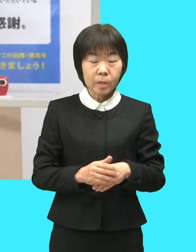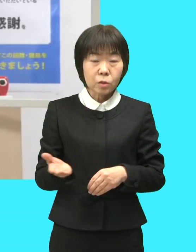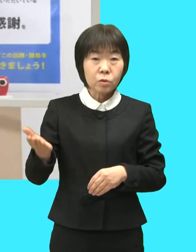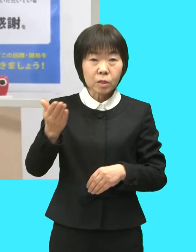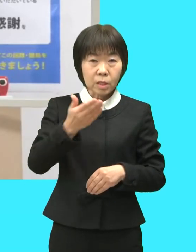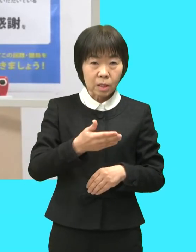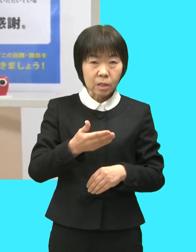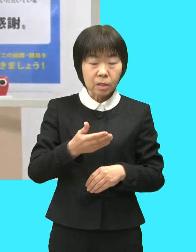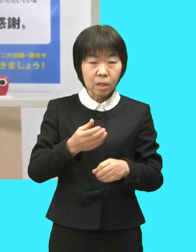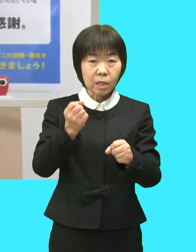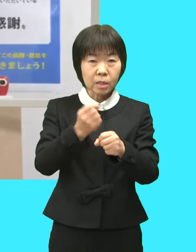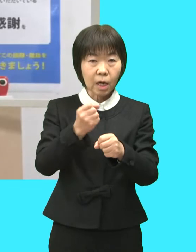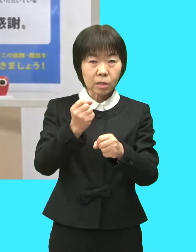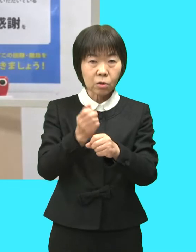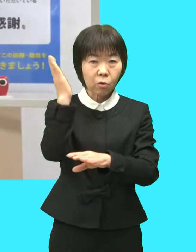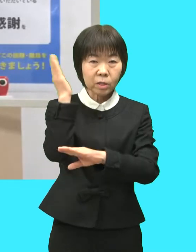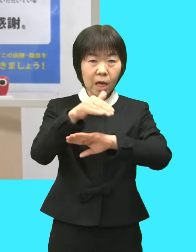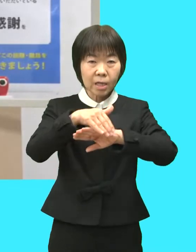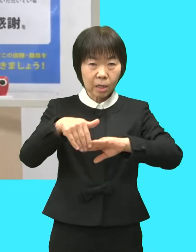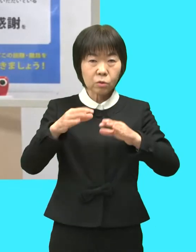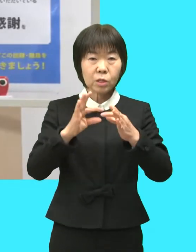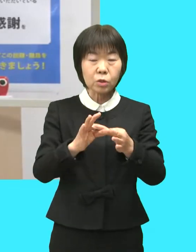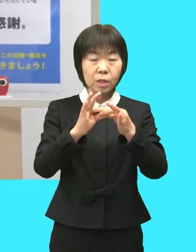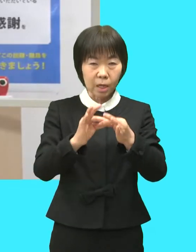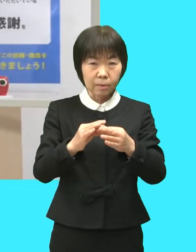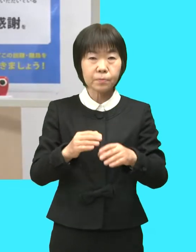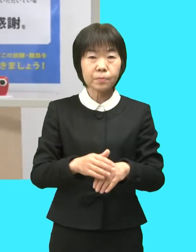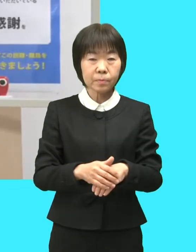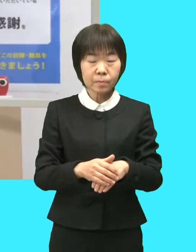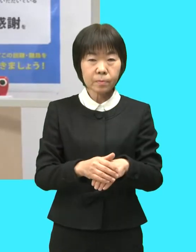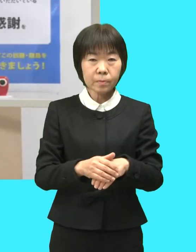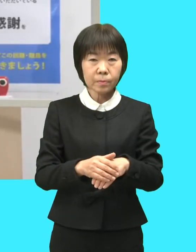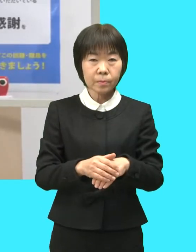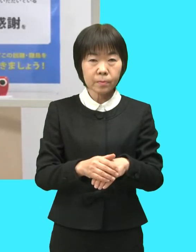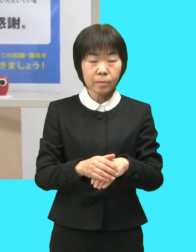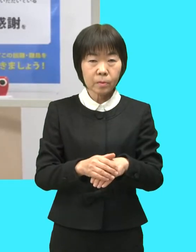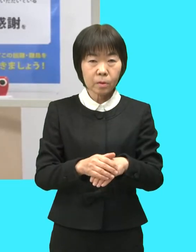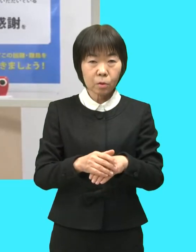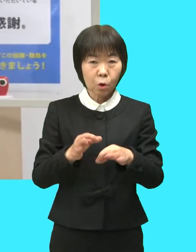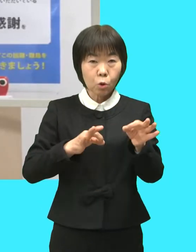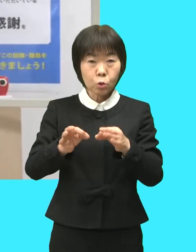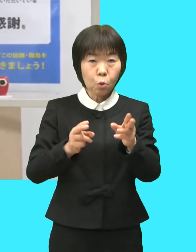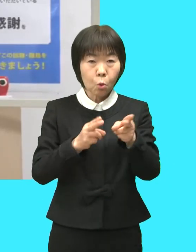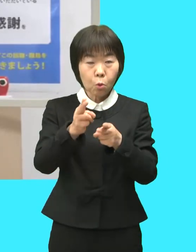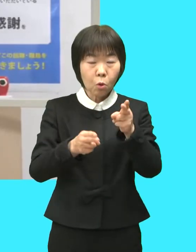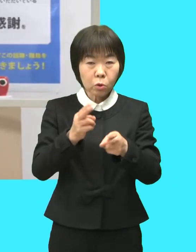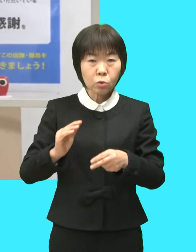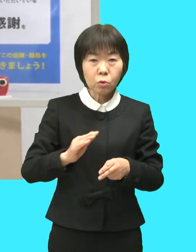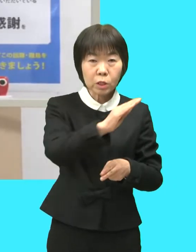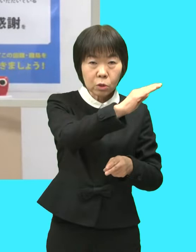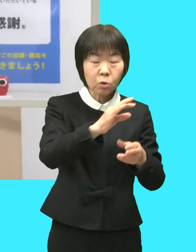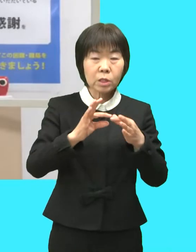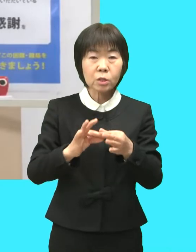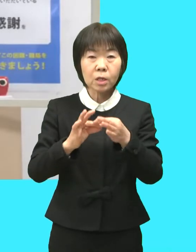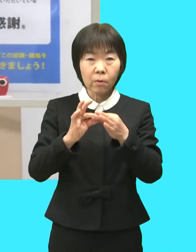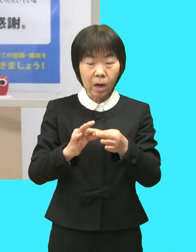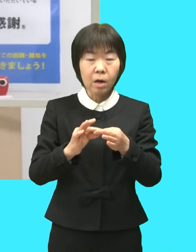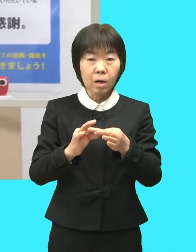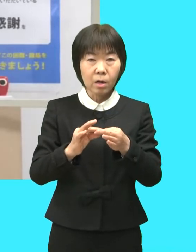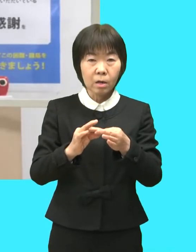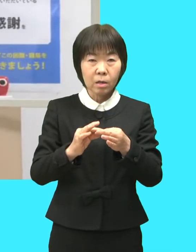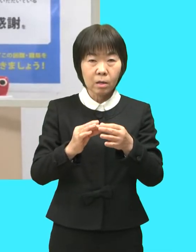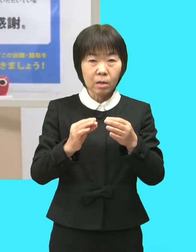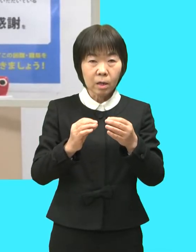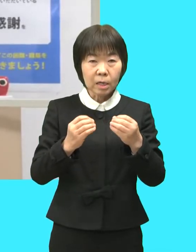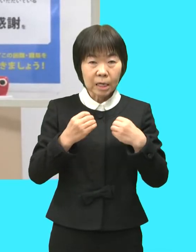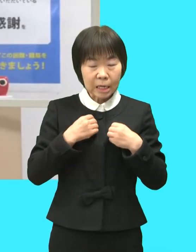次に産業政策についてであります。商工業の振興につきましては、新